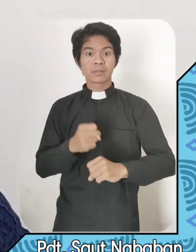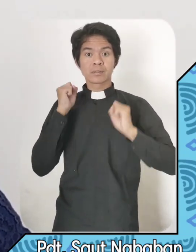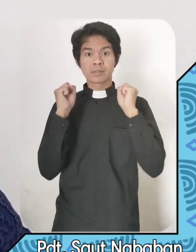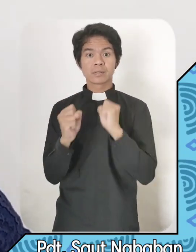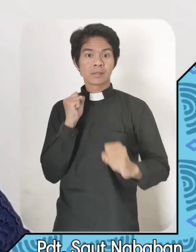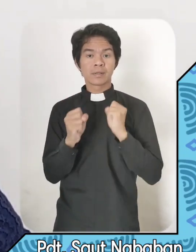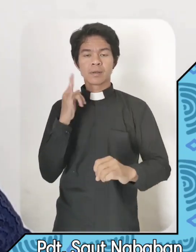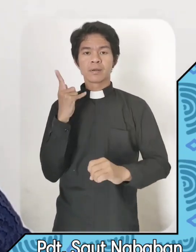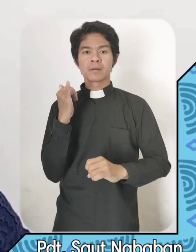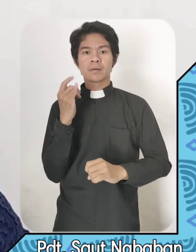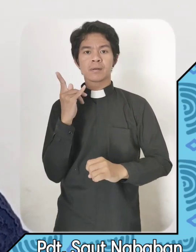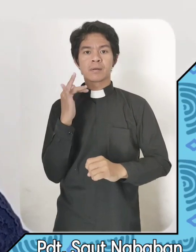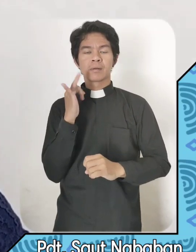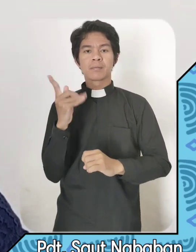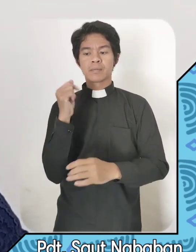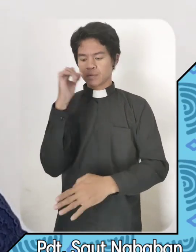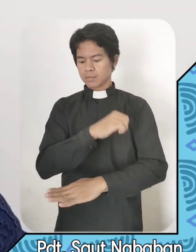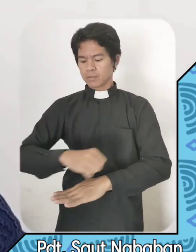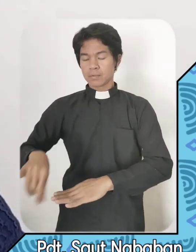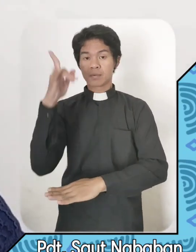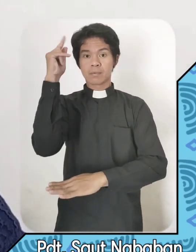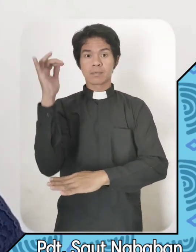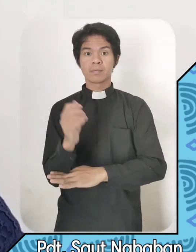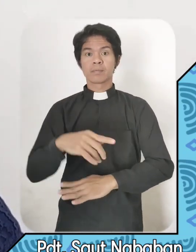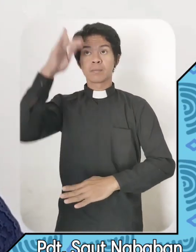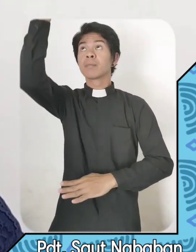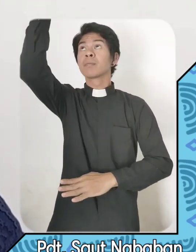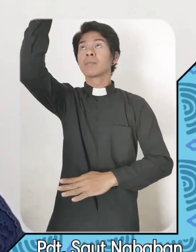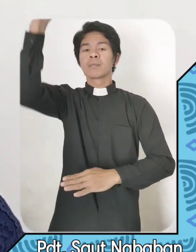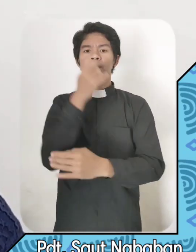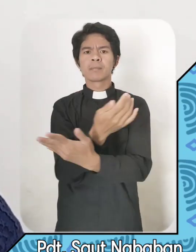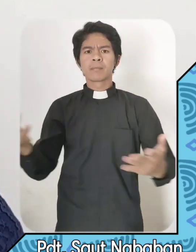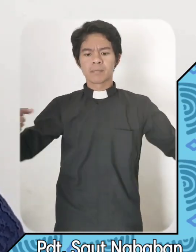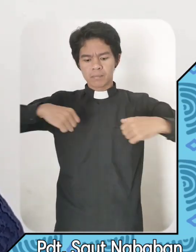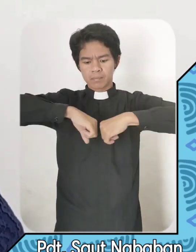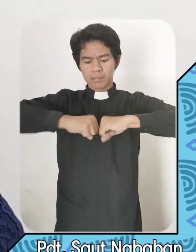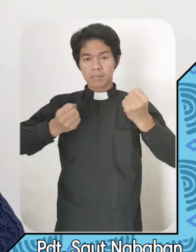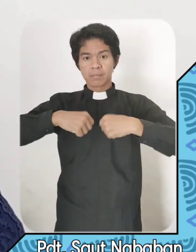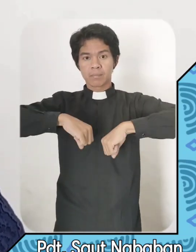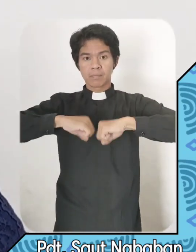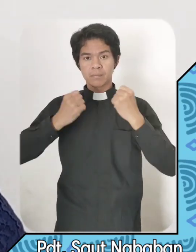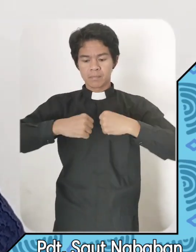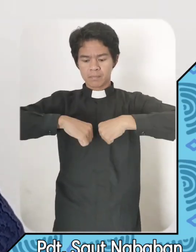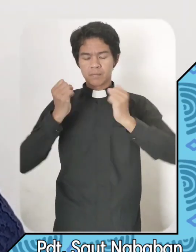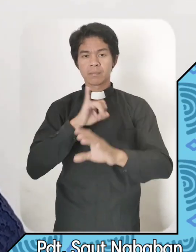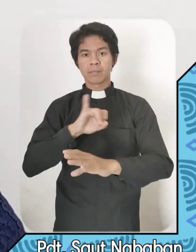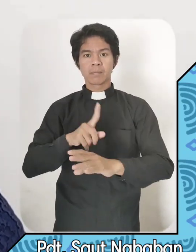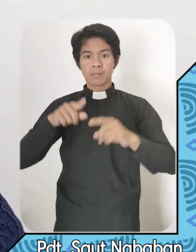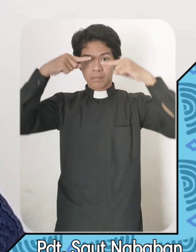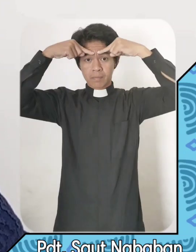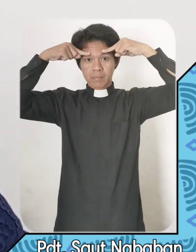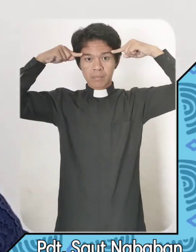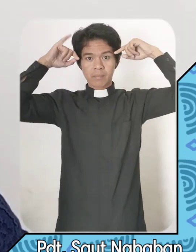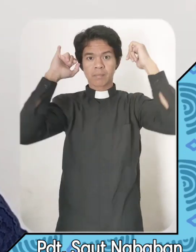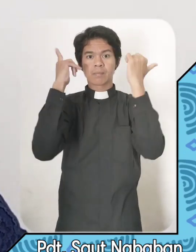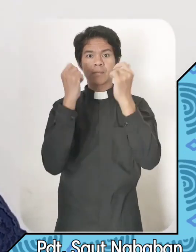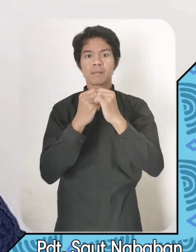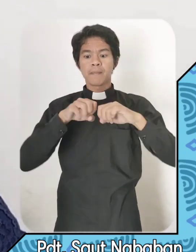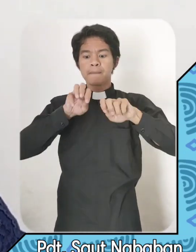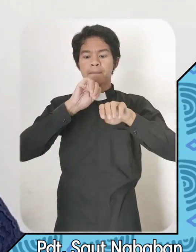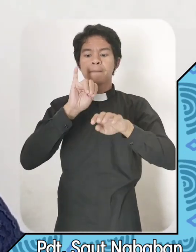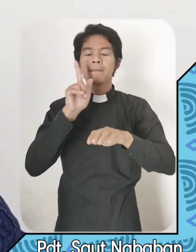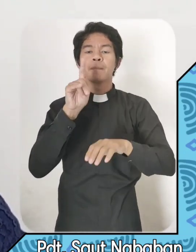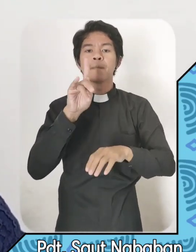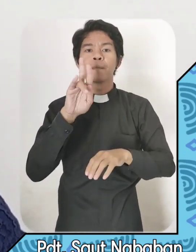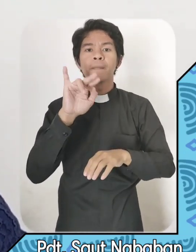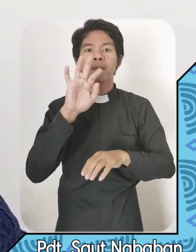bersejarah, di mana Allah mematahkan stigma atau stereotip, break the stigma kaum